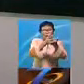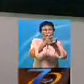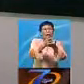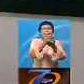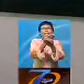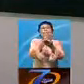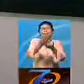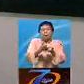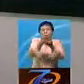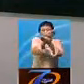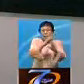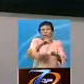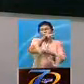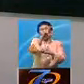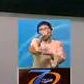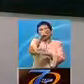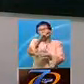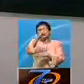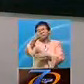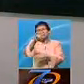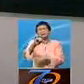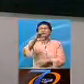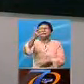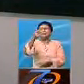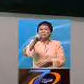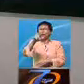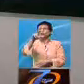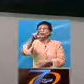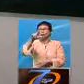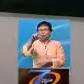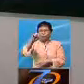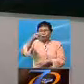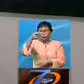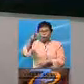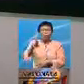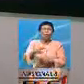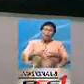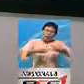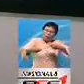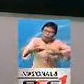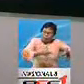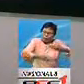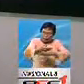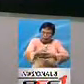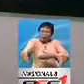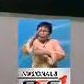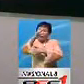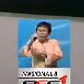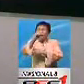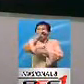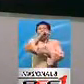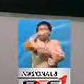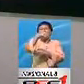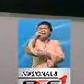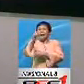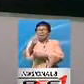guangi chincho dan MOU tersebut bagi melancarkan aliran perdagangan produk Syarikat perusahaan kecil dan